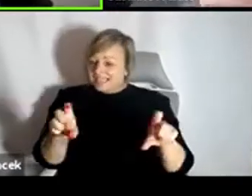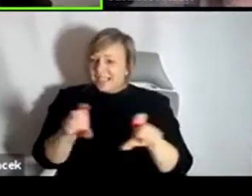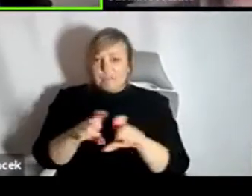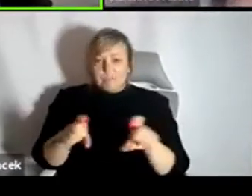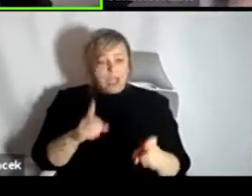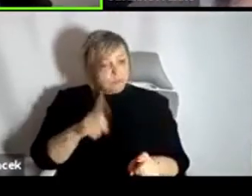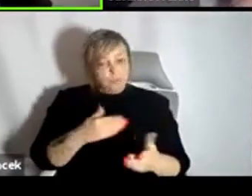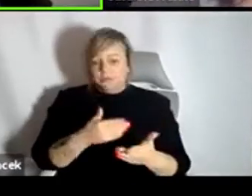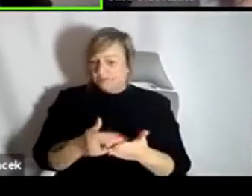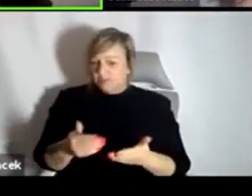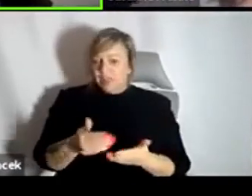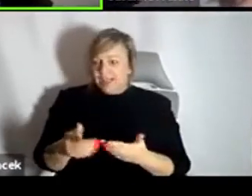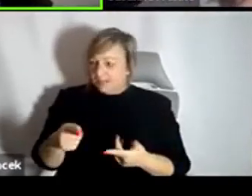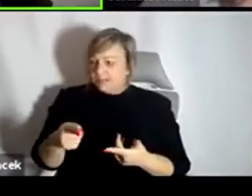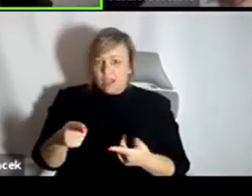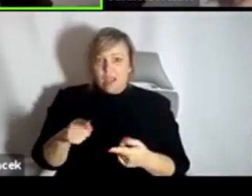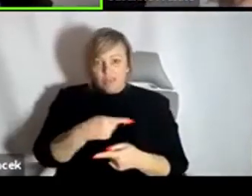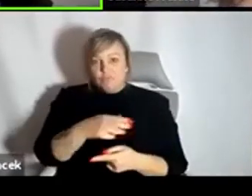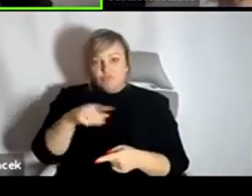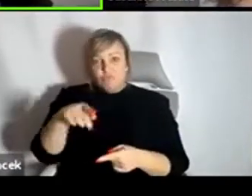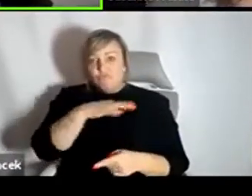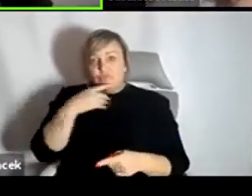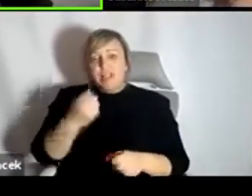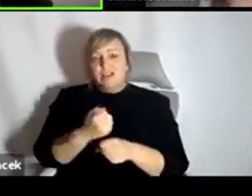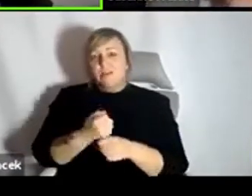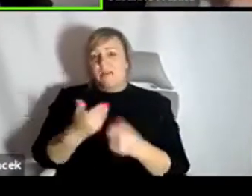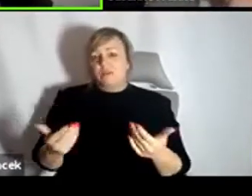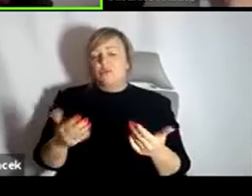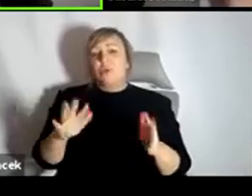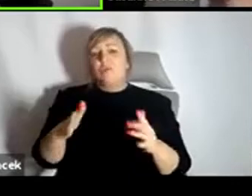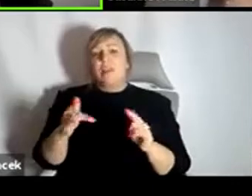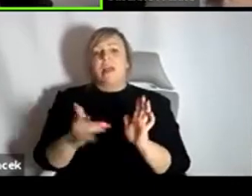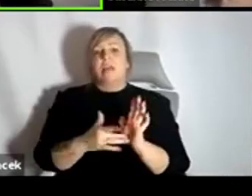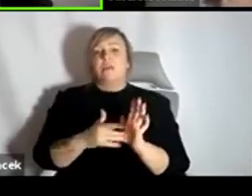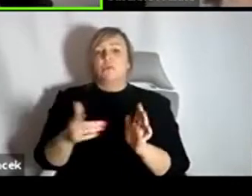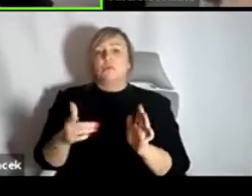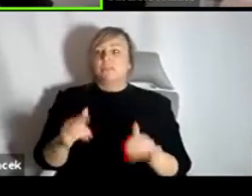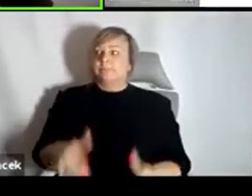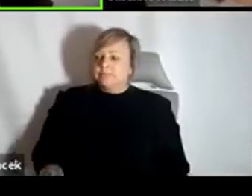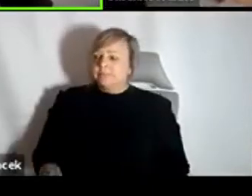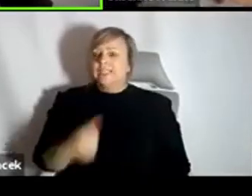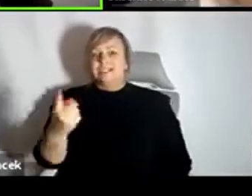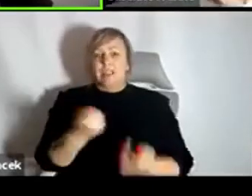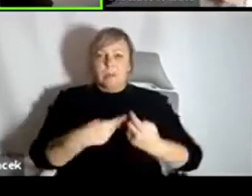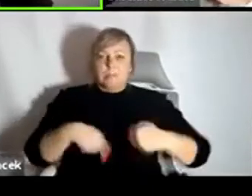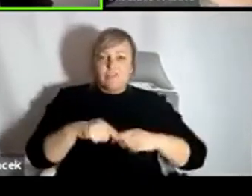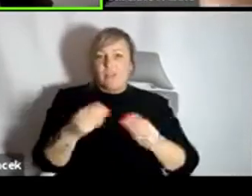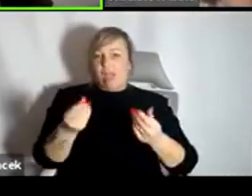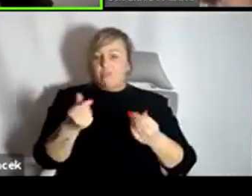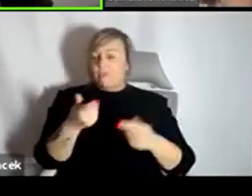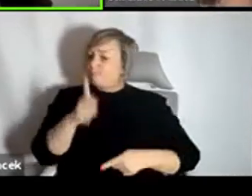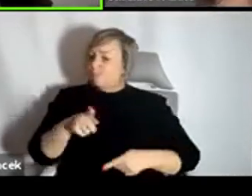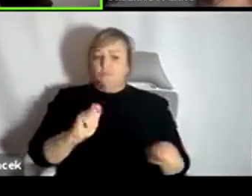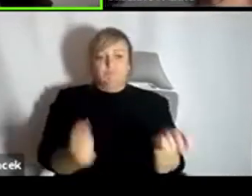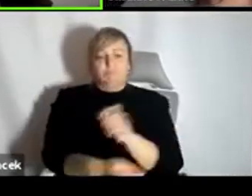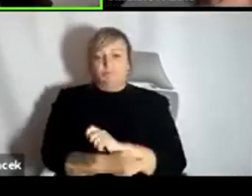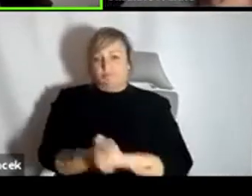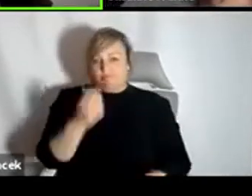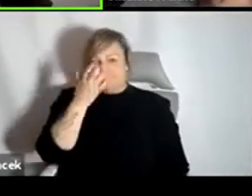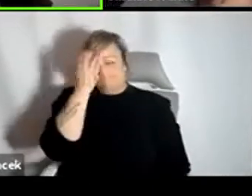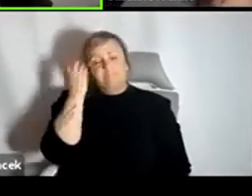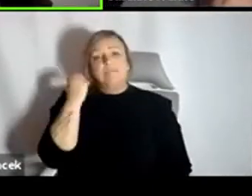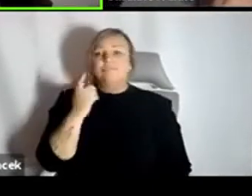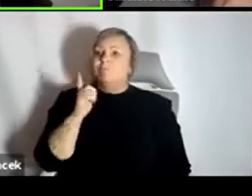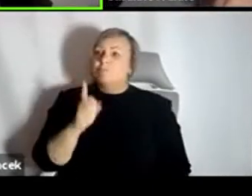auch angesetzt wird. Vielleicht auch gerade weil sie jetzt merken, da muss irgendwie was sich was ändern, da muss irgendwie